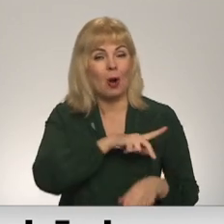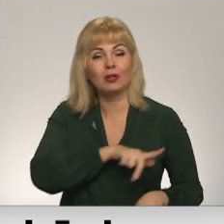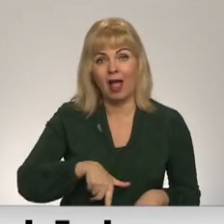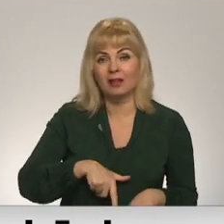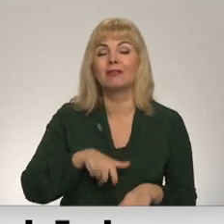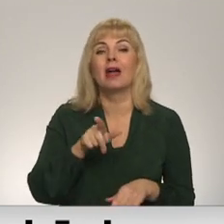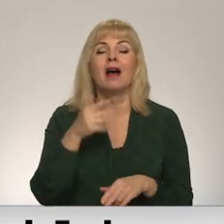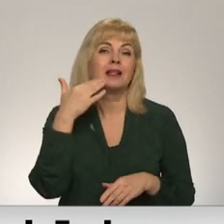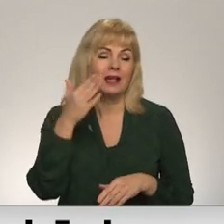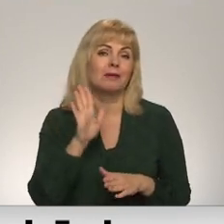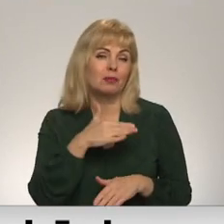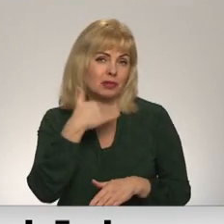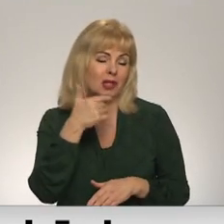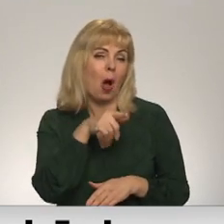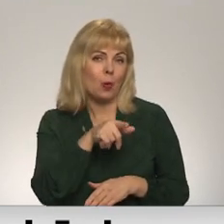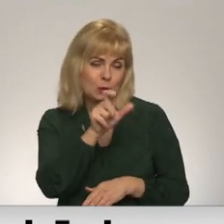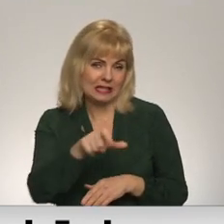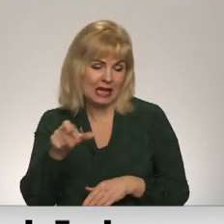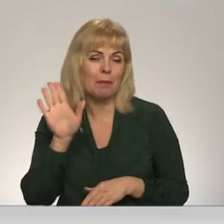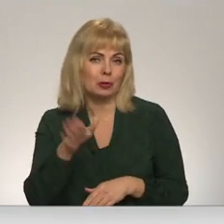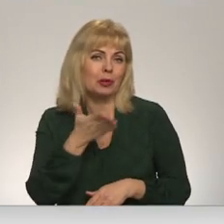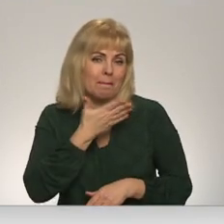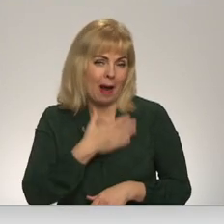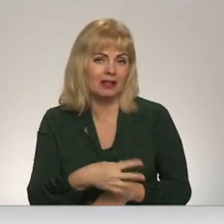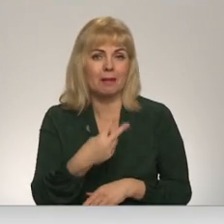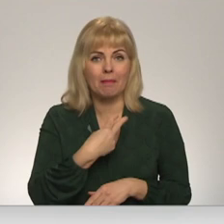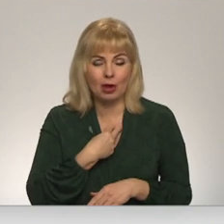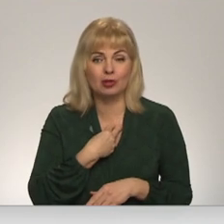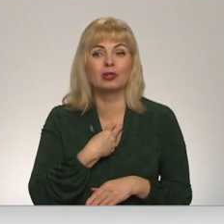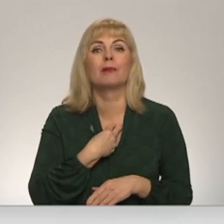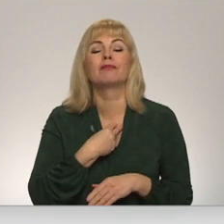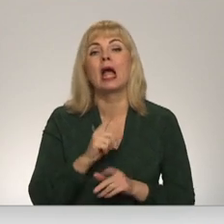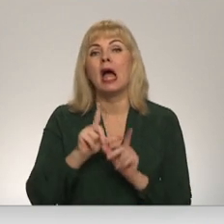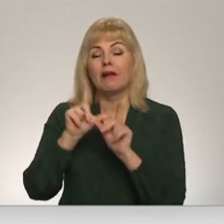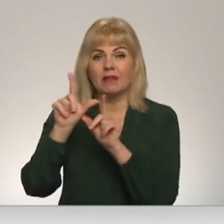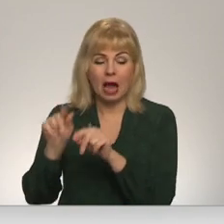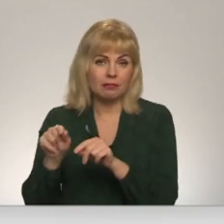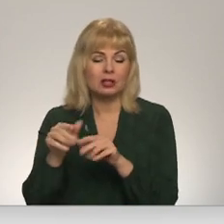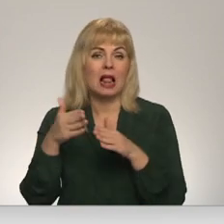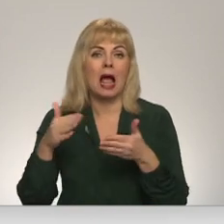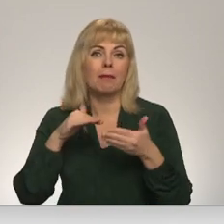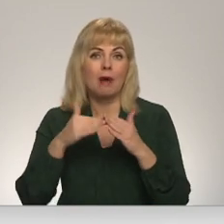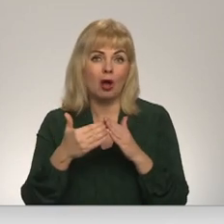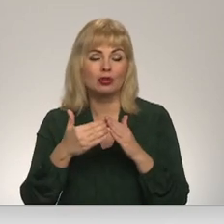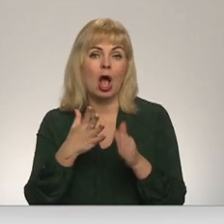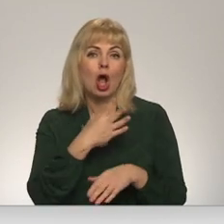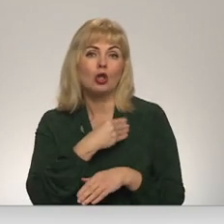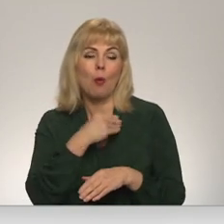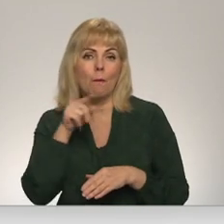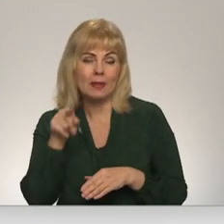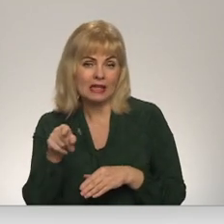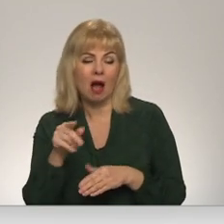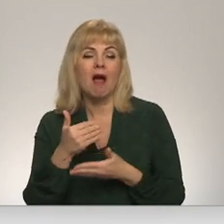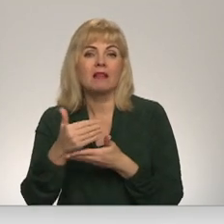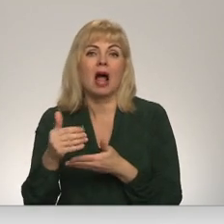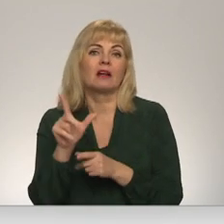būs patīkams pārsteigums. Šobrīd plāns tāds, kad visi brauc līdz Ļubļinai, kas ir pēdējā lielā pilsēta, un tālāk